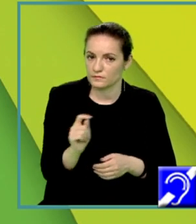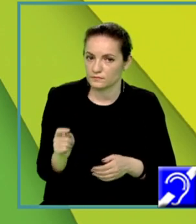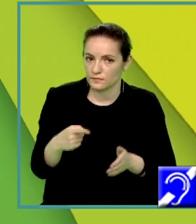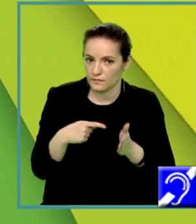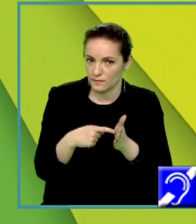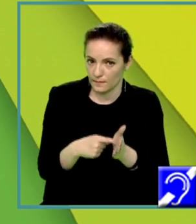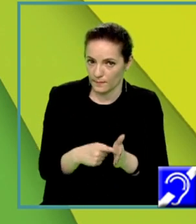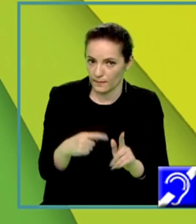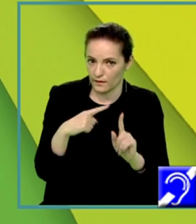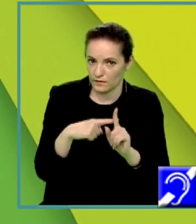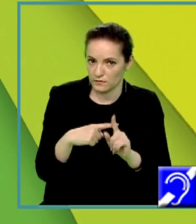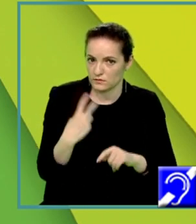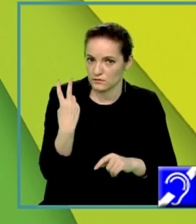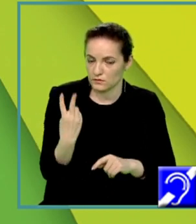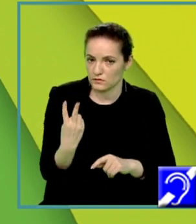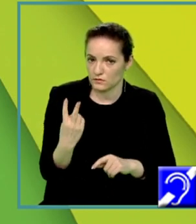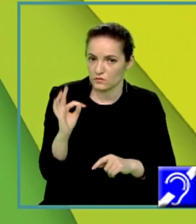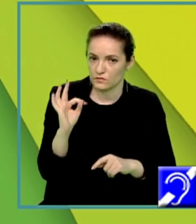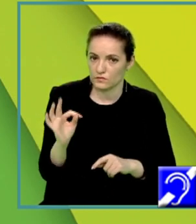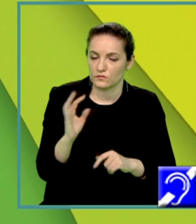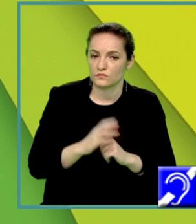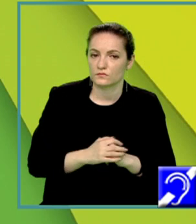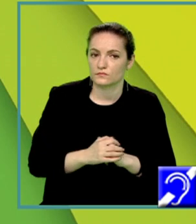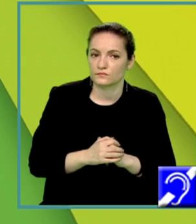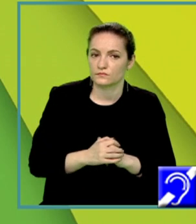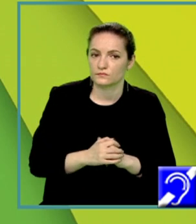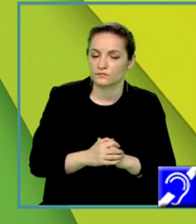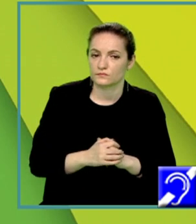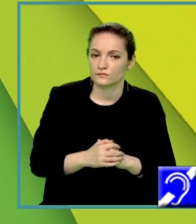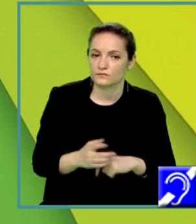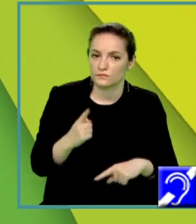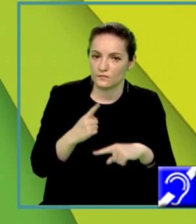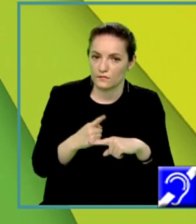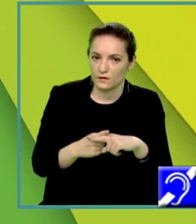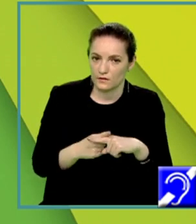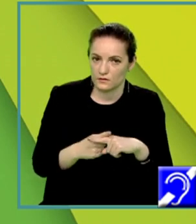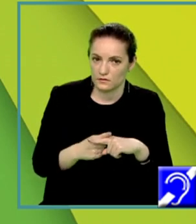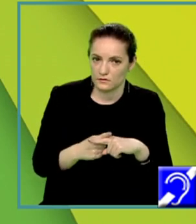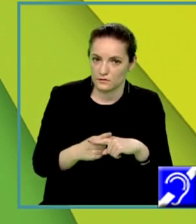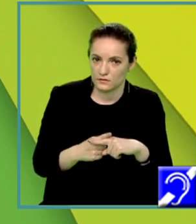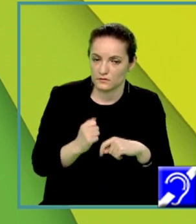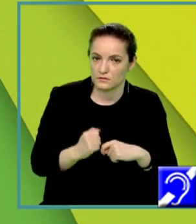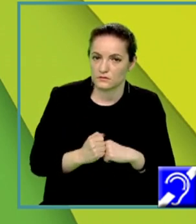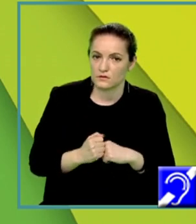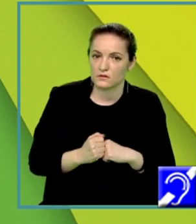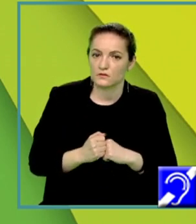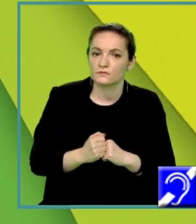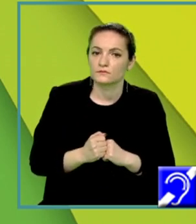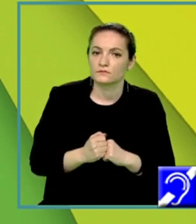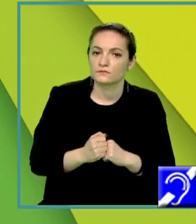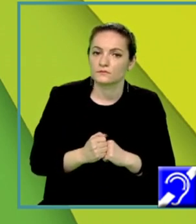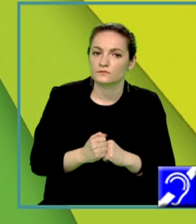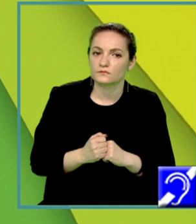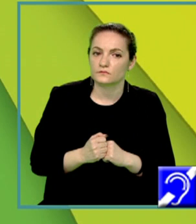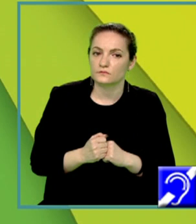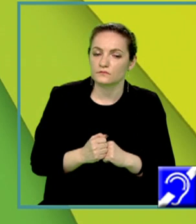rând grafic cele două funcții, evident prin intersecția cu axele de coordonate, tema lecției noastre.